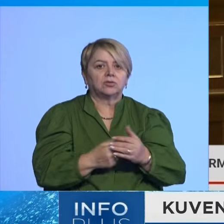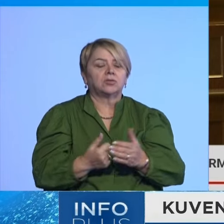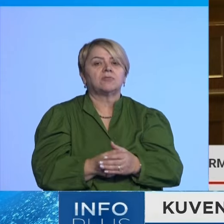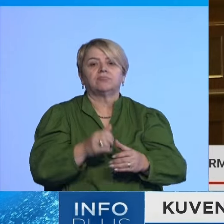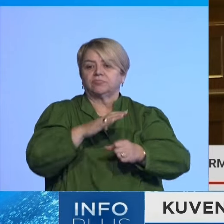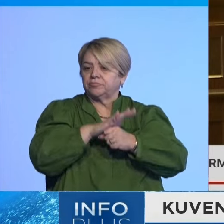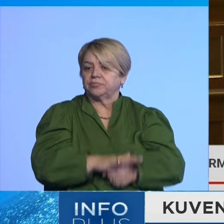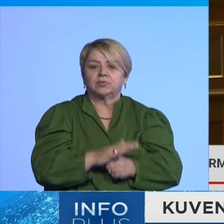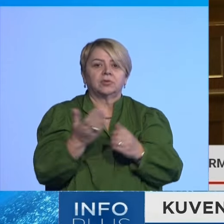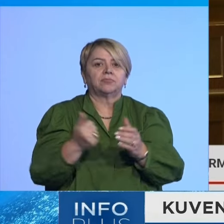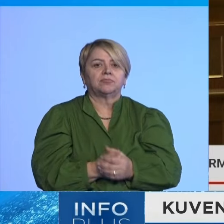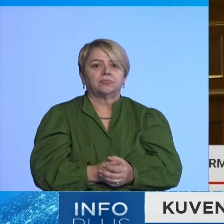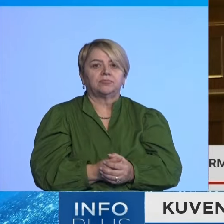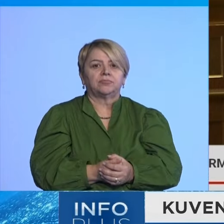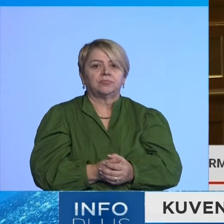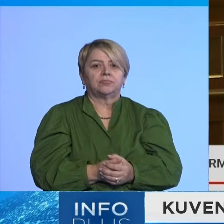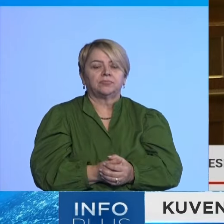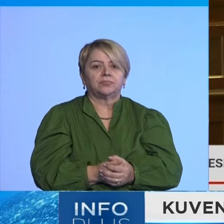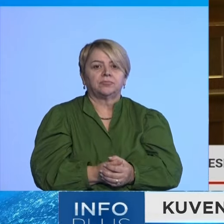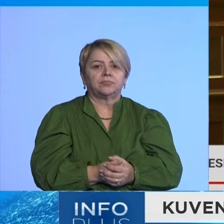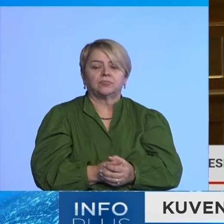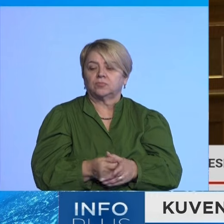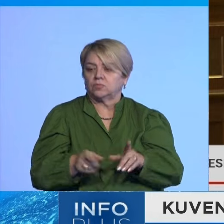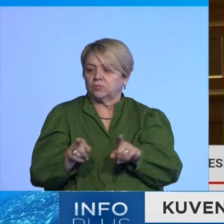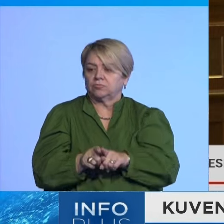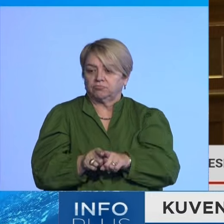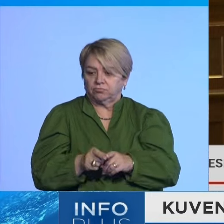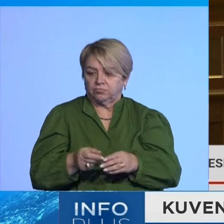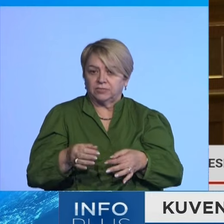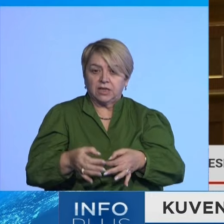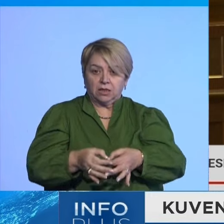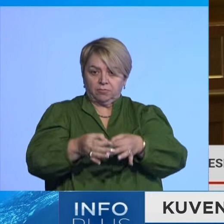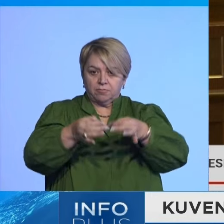kosovare të amballazhuesve të ujit. Që ta zbardhim